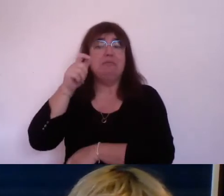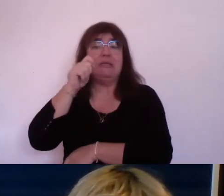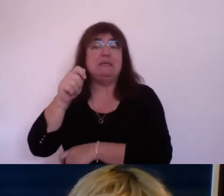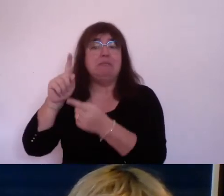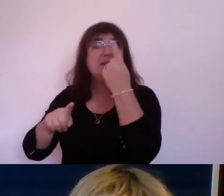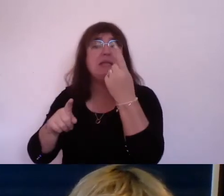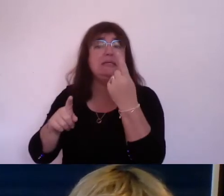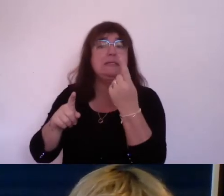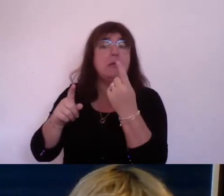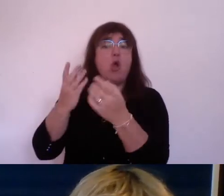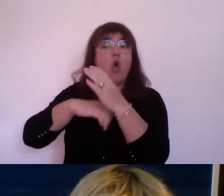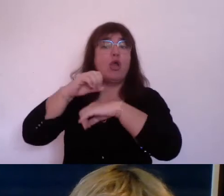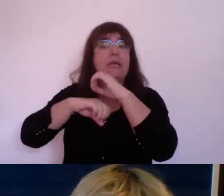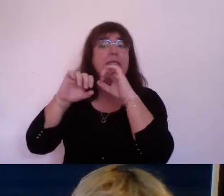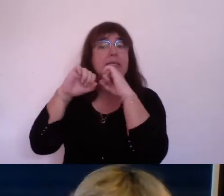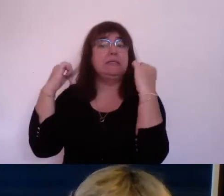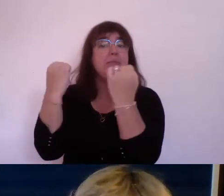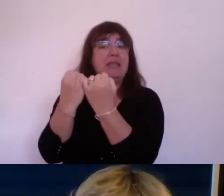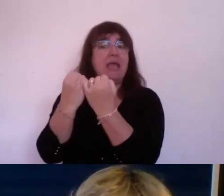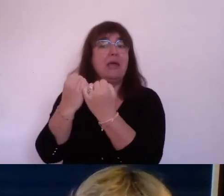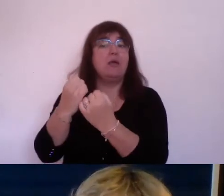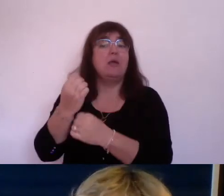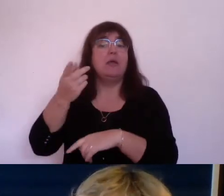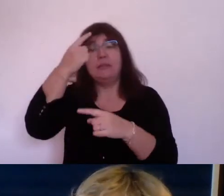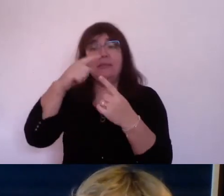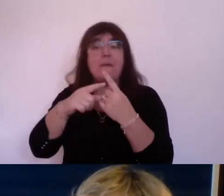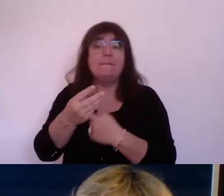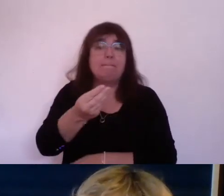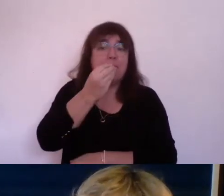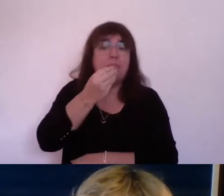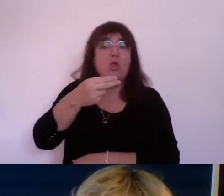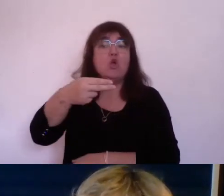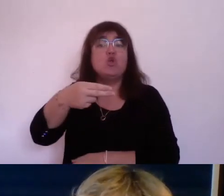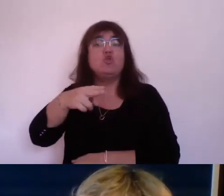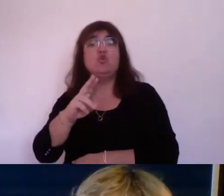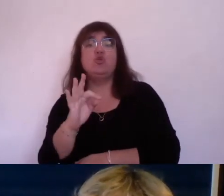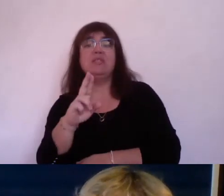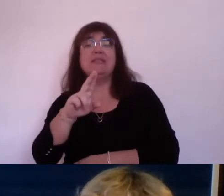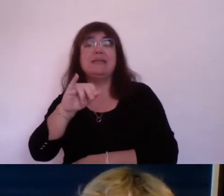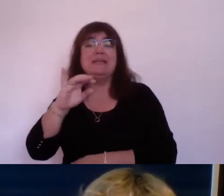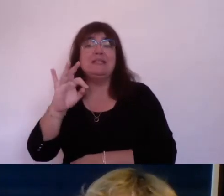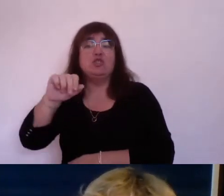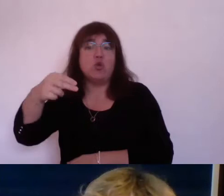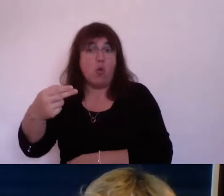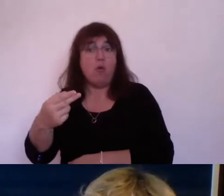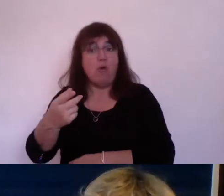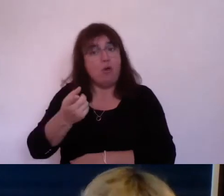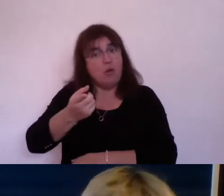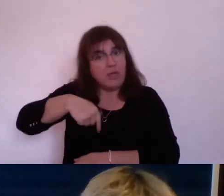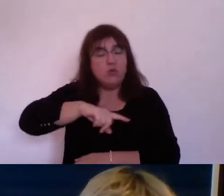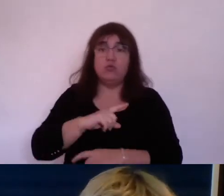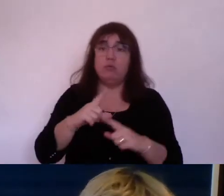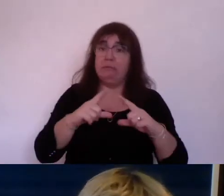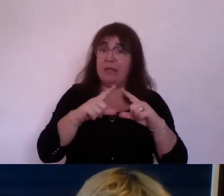séminaire était diffusé sur sa chaîne, classiquement, et la diffusion a été poussée, retransmise en direct par Delta 7 de façon à